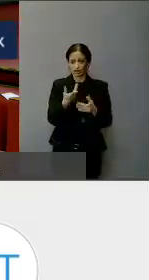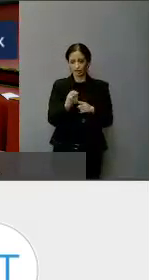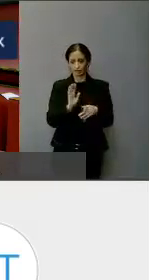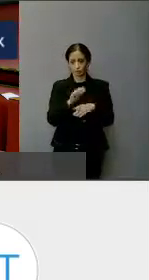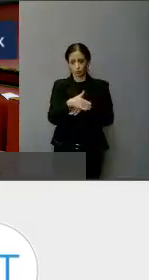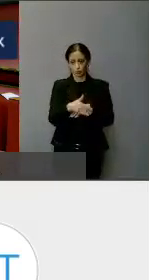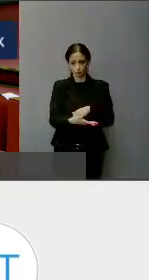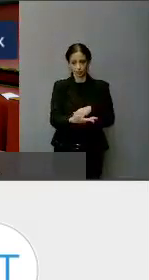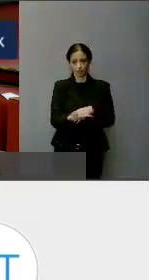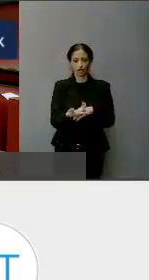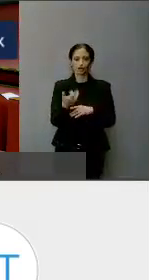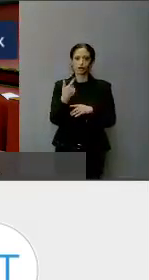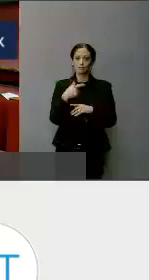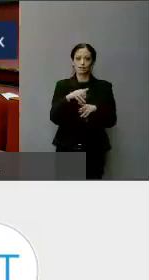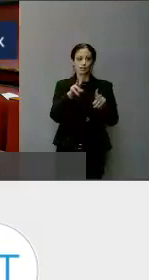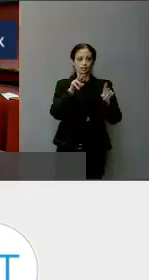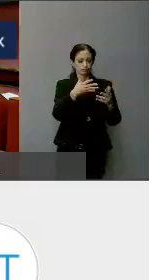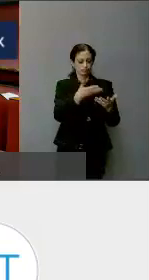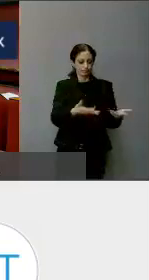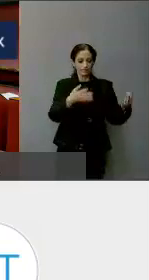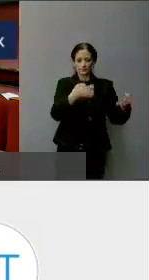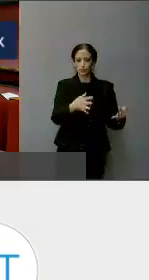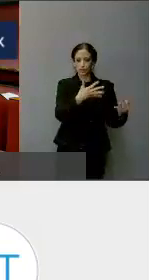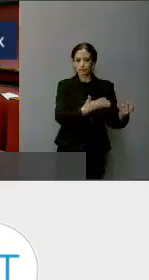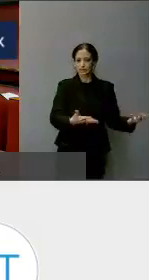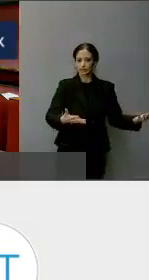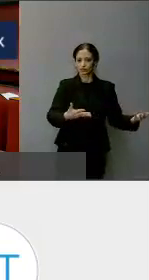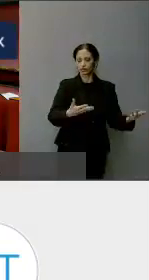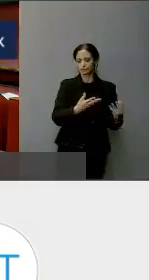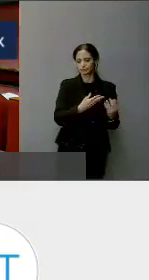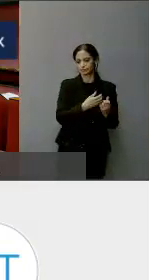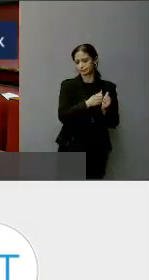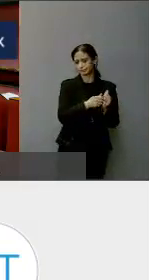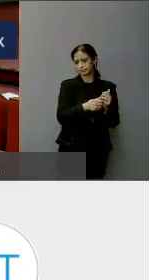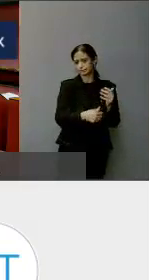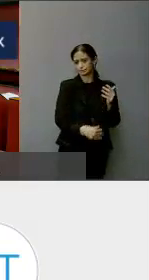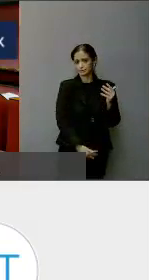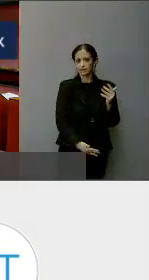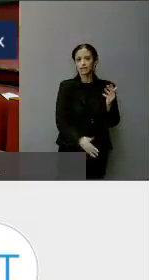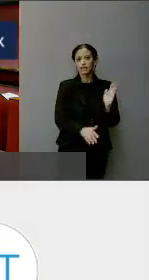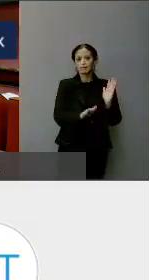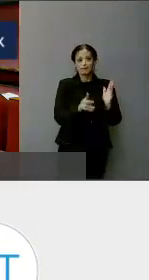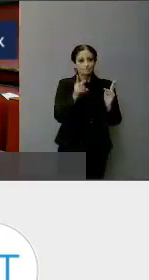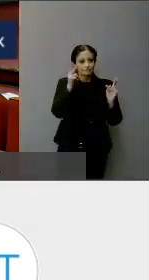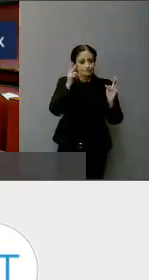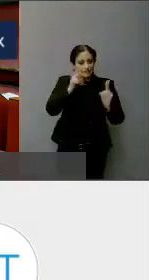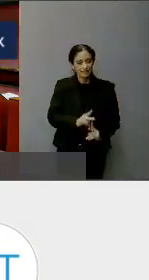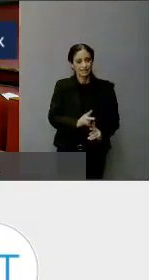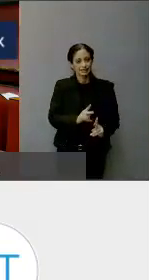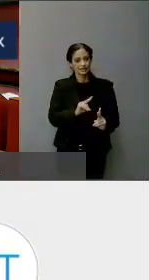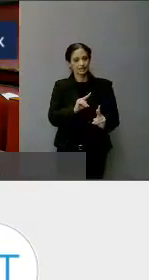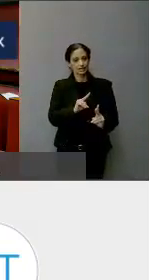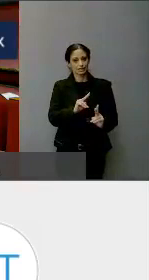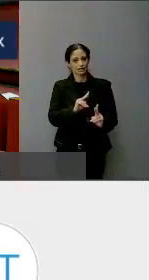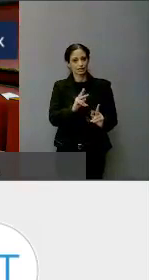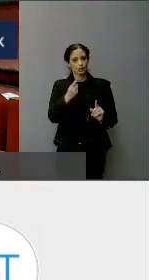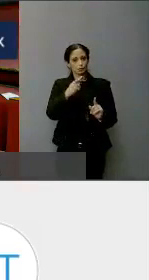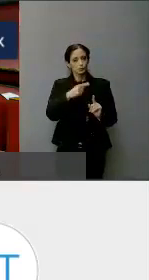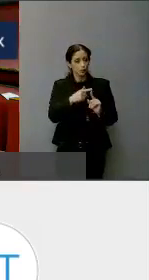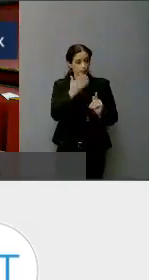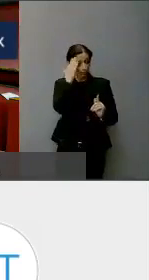sul tema della sicurezza del territorio sono tantissime ma sono profondamente avere è profondamente e drammaticamente